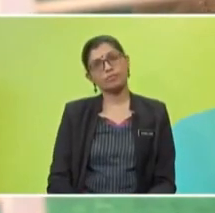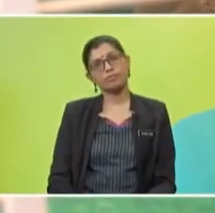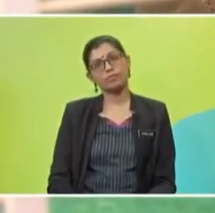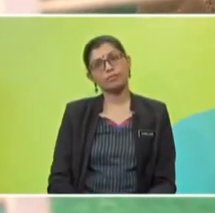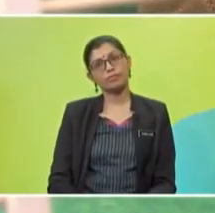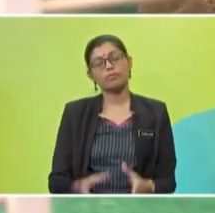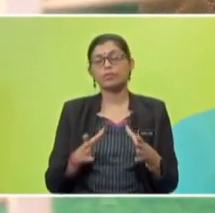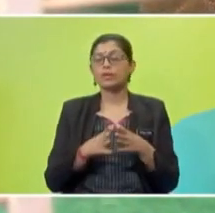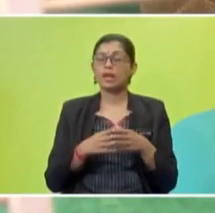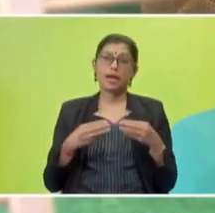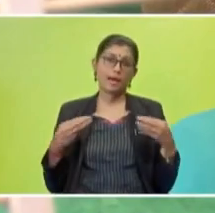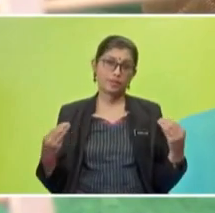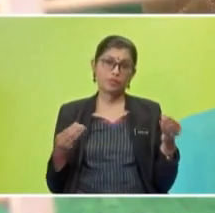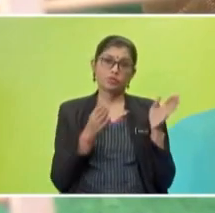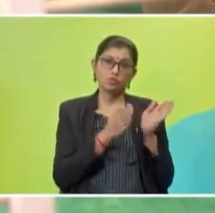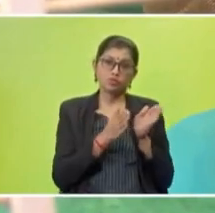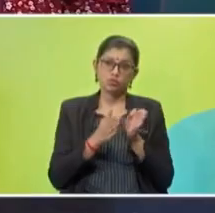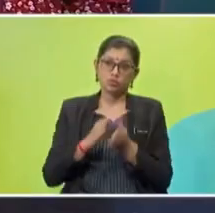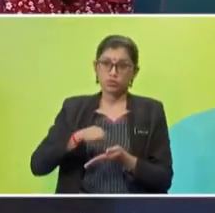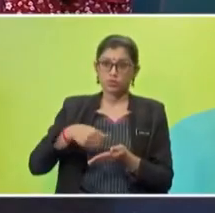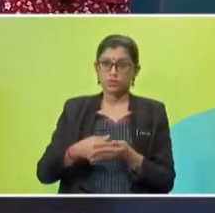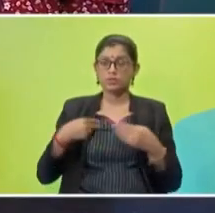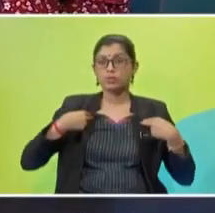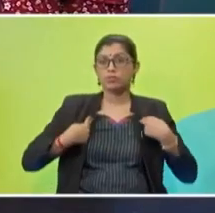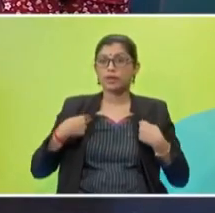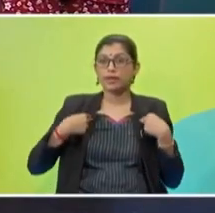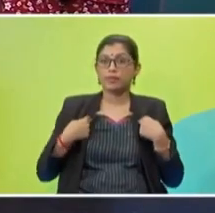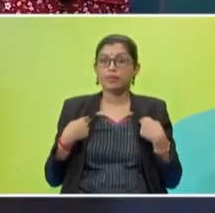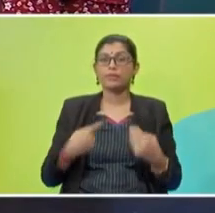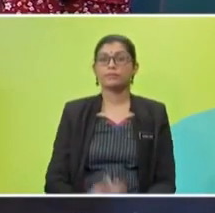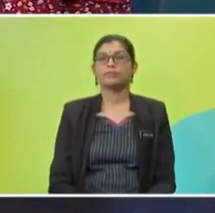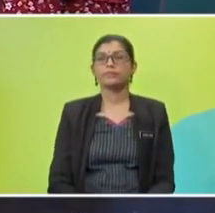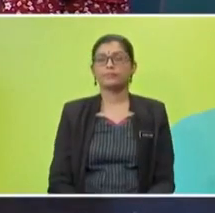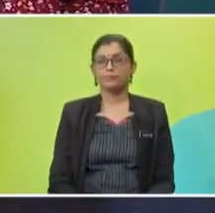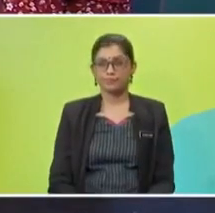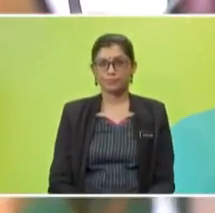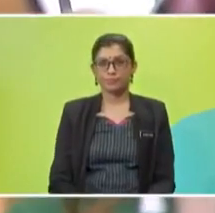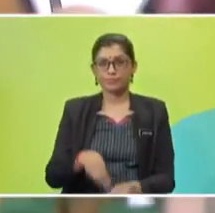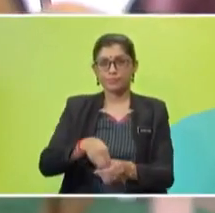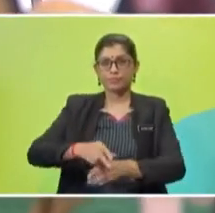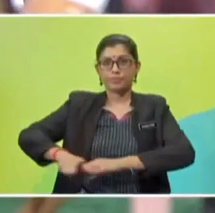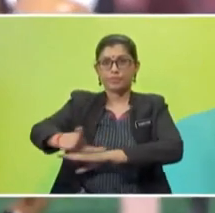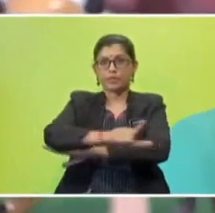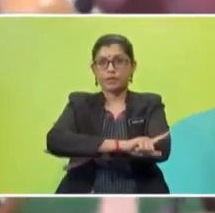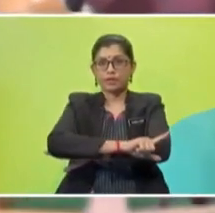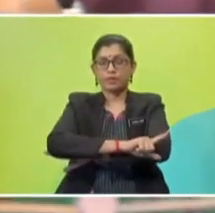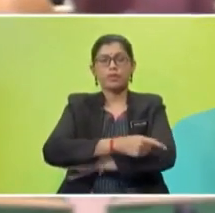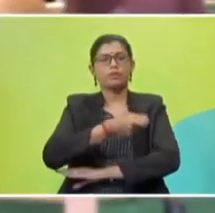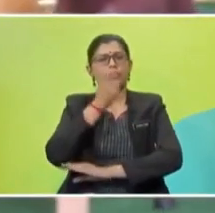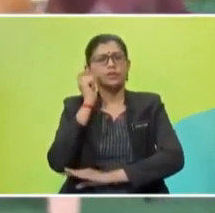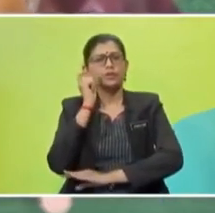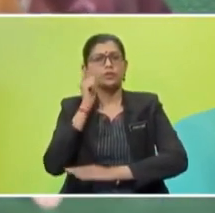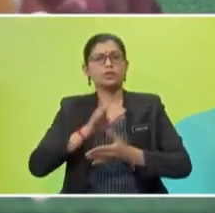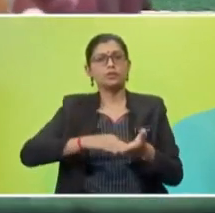kita punya selesai susun semua sekali hewan yang berada di ladang jadi sebaiknya 30 menit kita